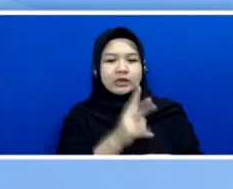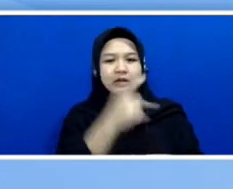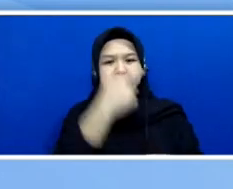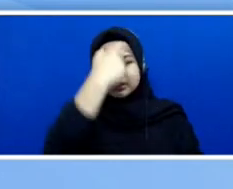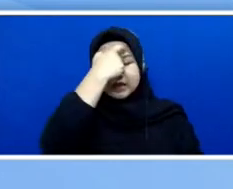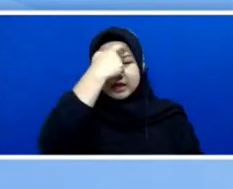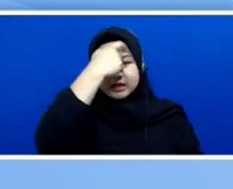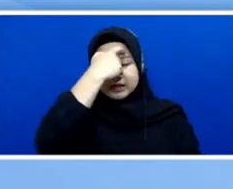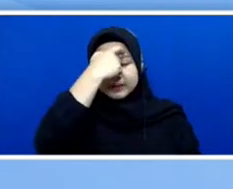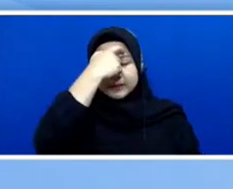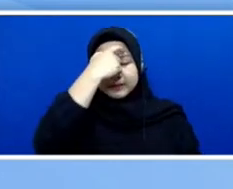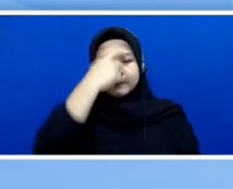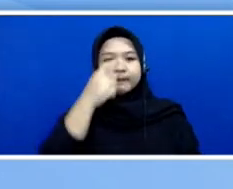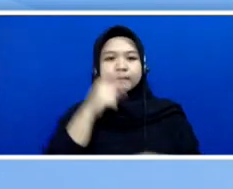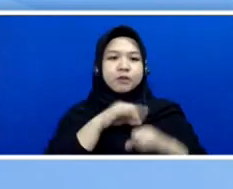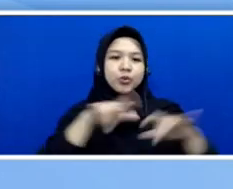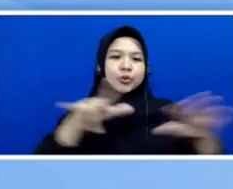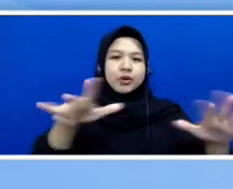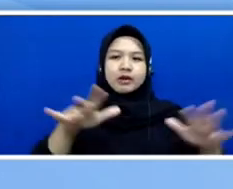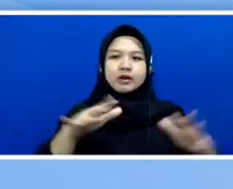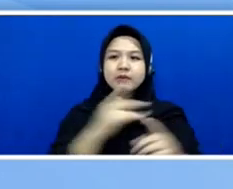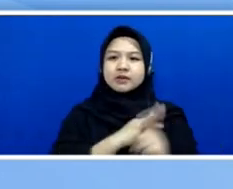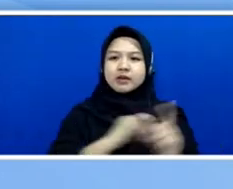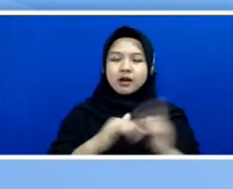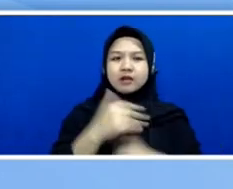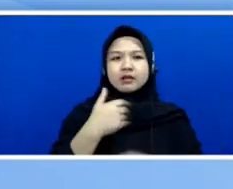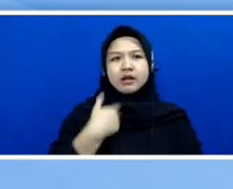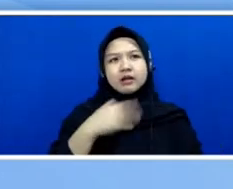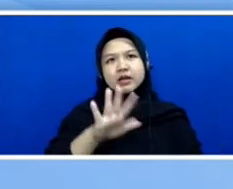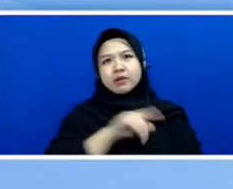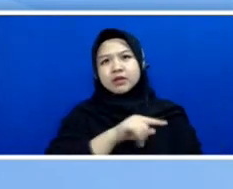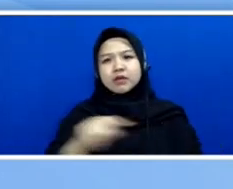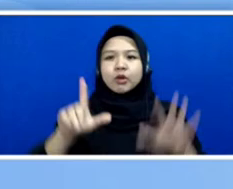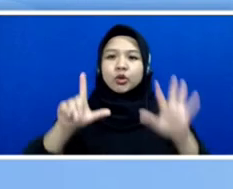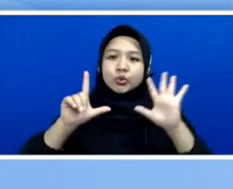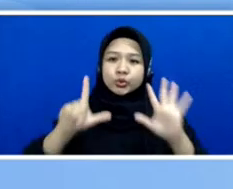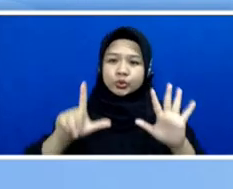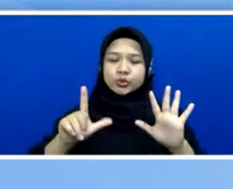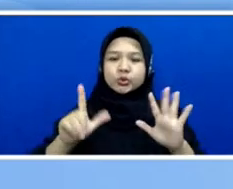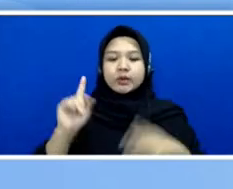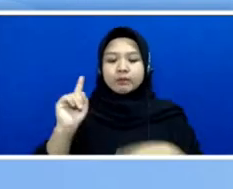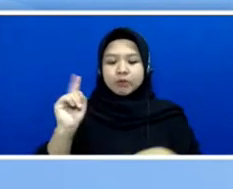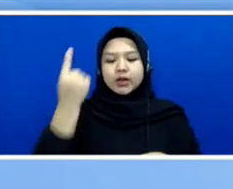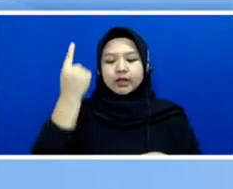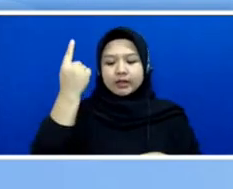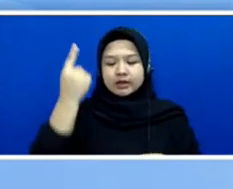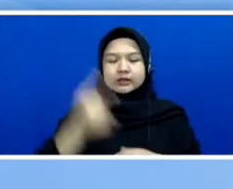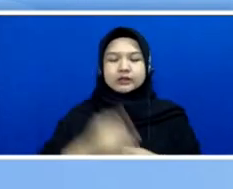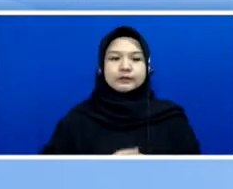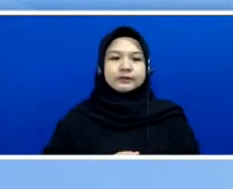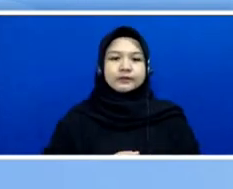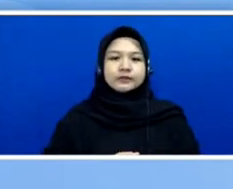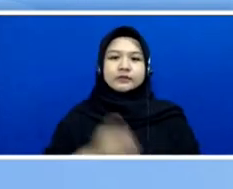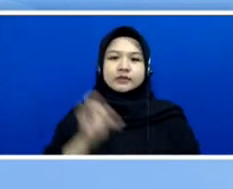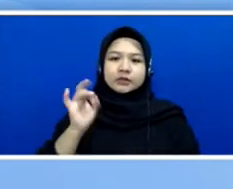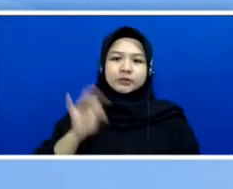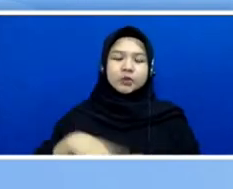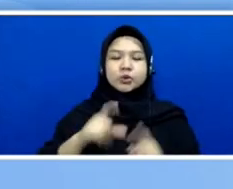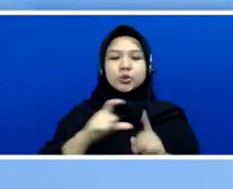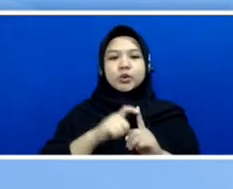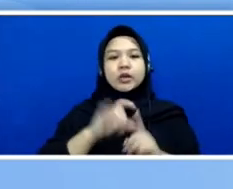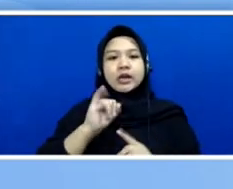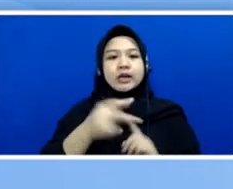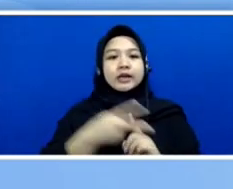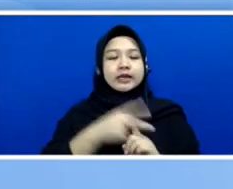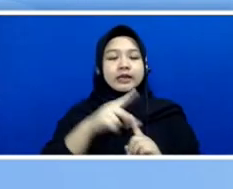penyakit-penyakit menular di masyarakat. Ada 5-7 waktu itu yang menjadi prioritas. Salah satunya misalnya difteri dan seterusnya